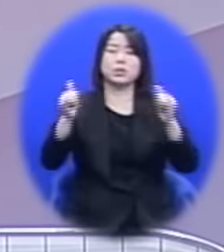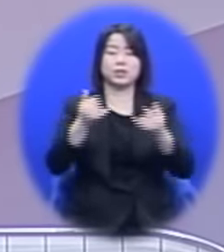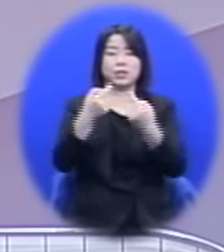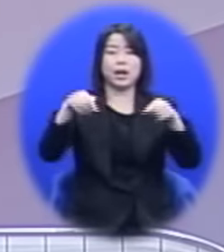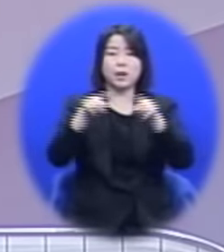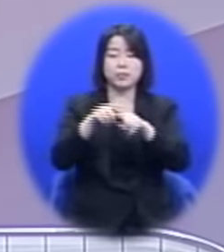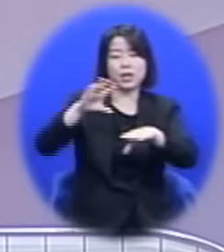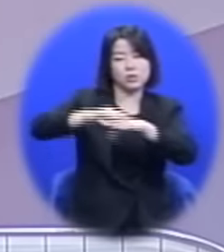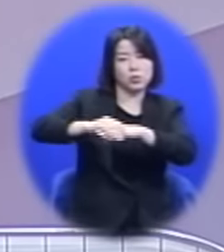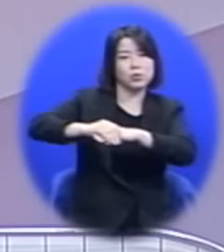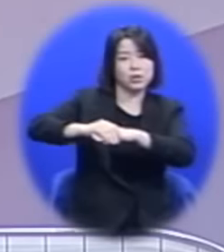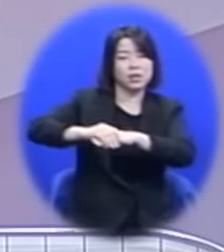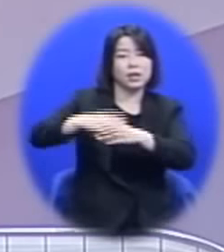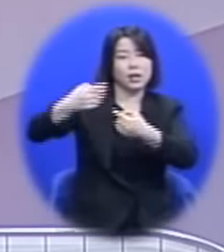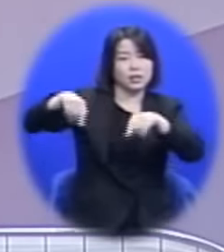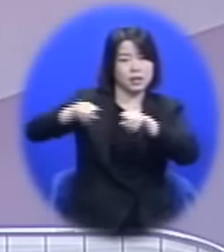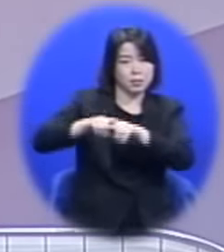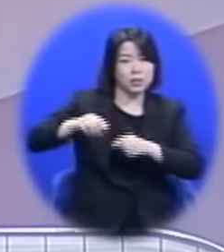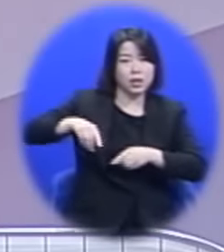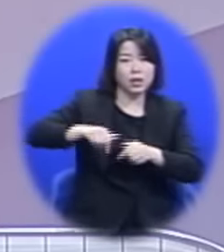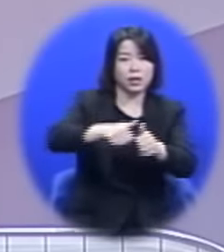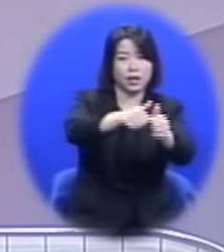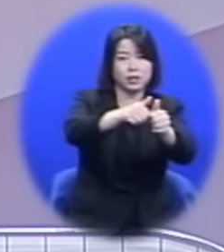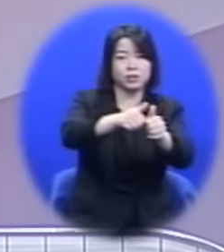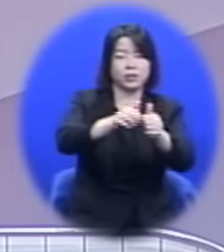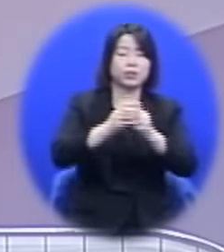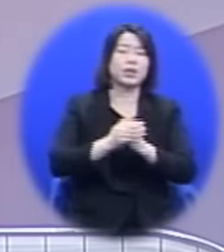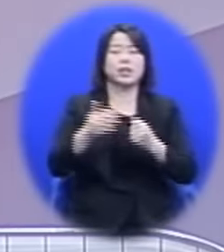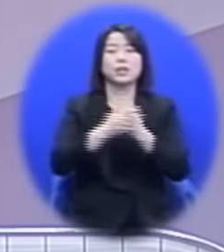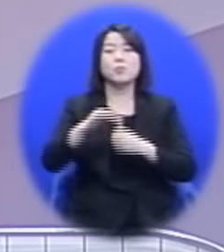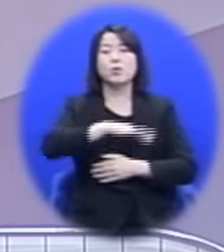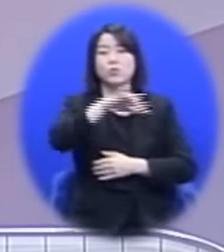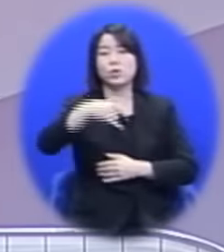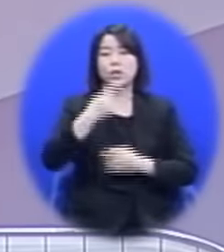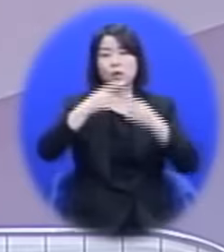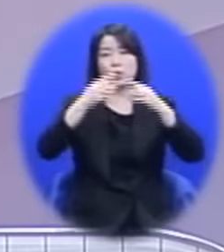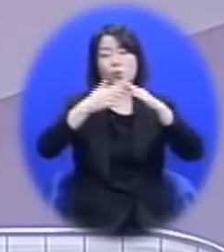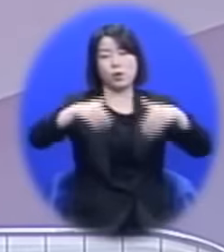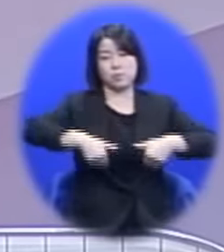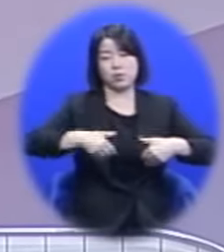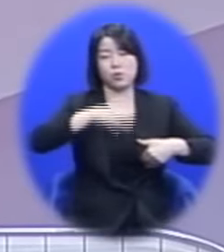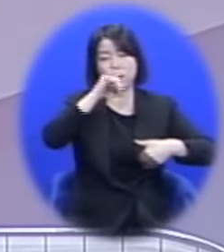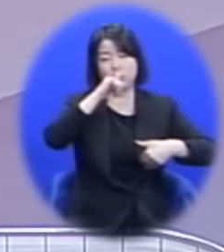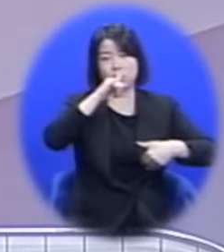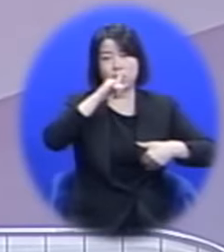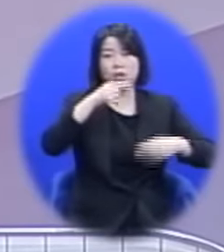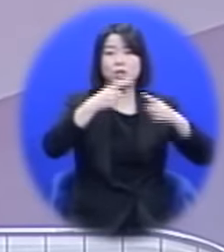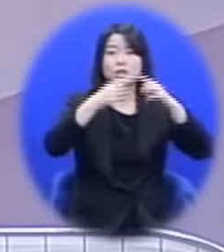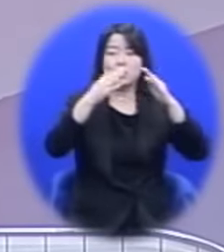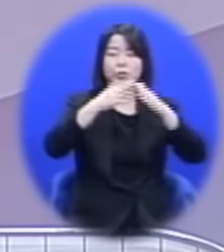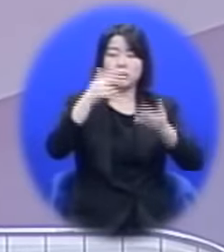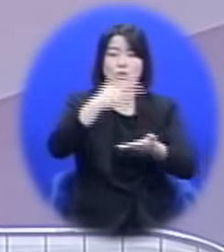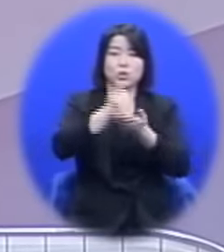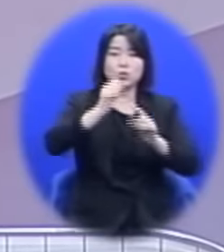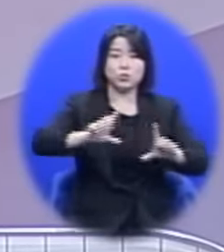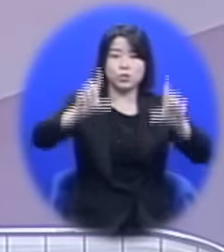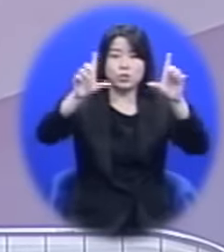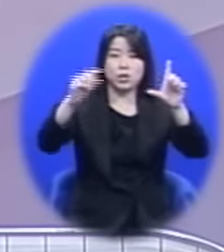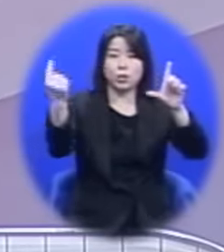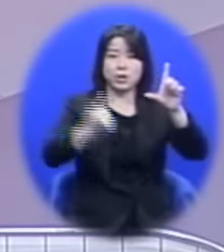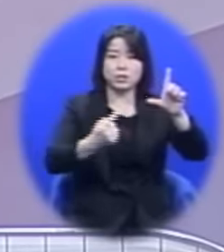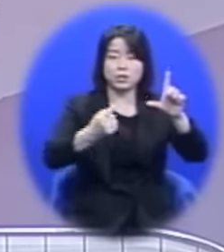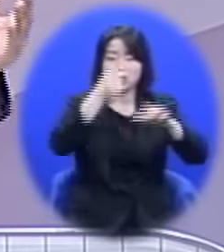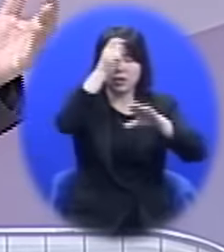가는 거예요. 그래서 우리에게 교회가 필요한 겁니다. 여러분, 절대로 이 교회를 주일에 와서 예배 잠깐